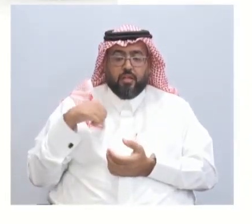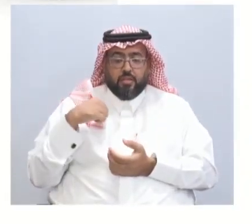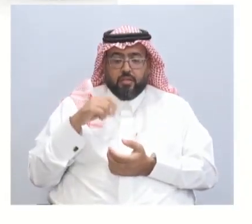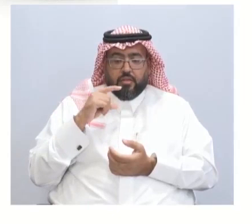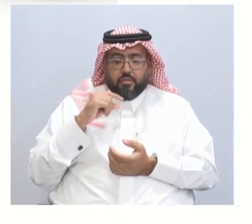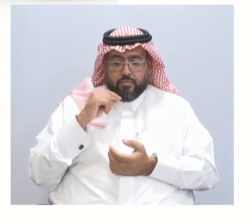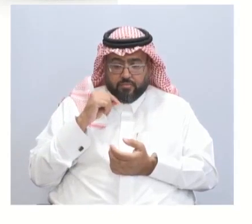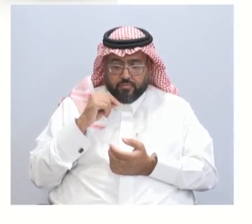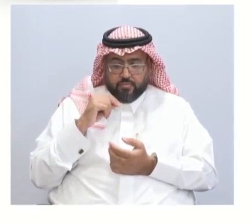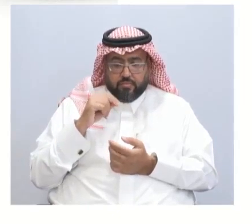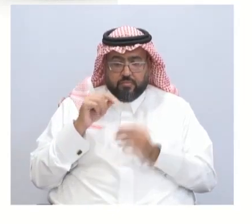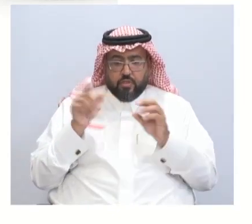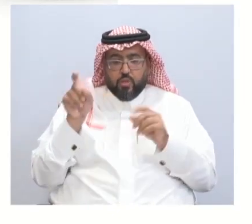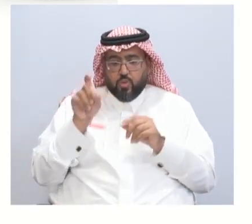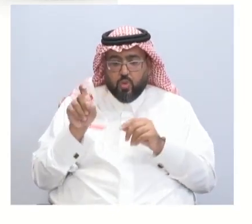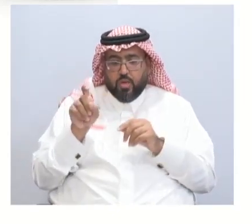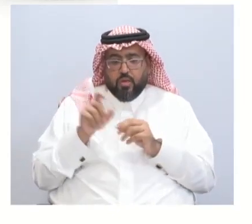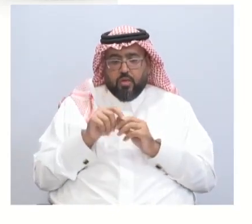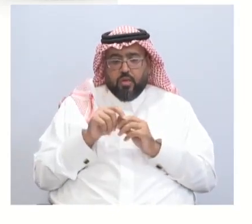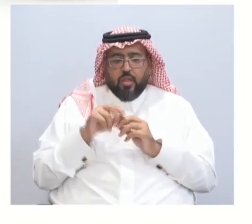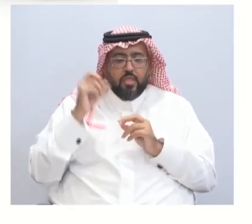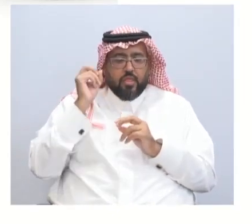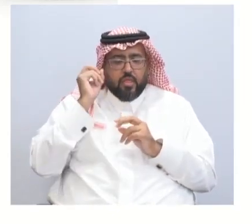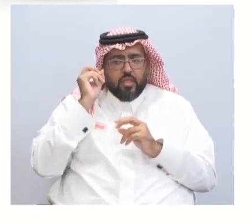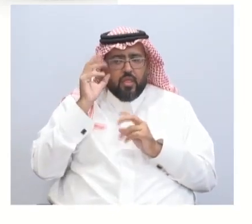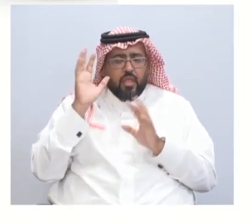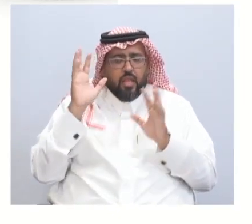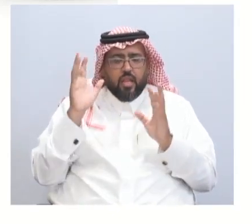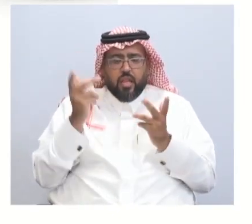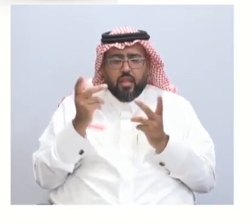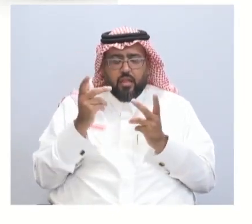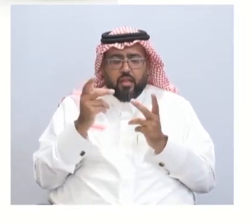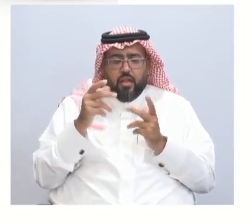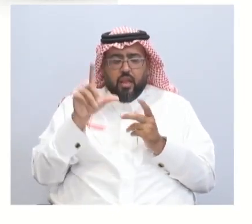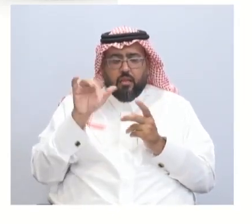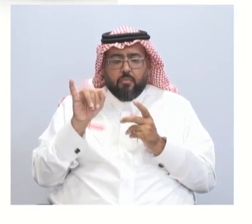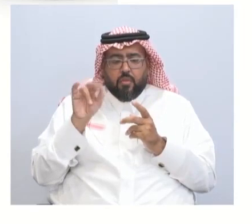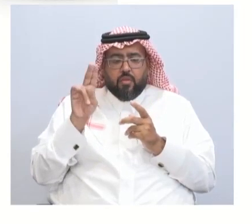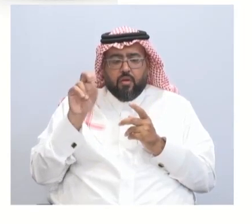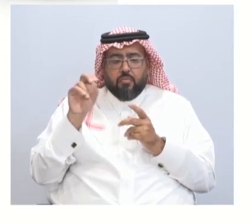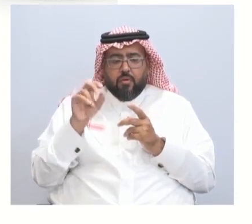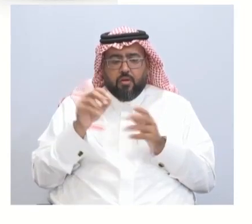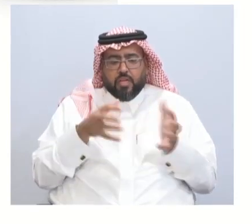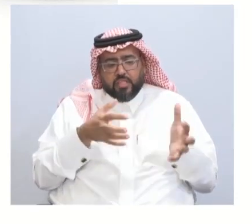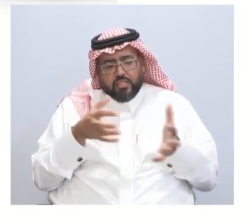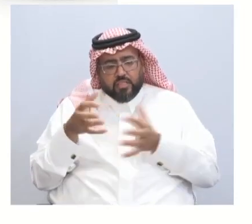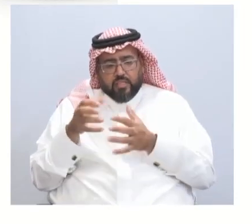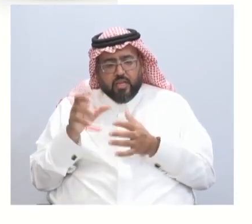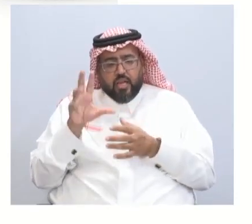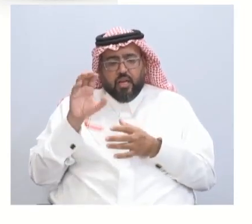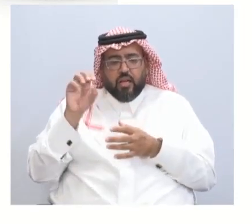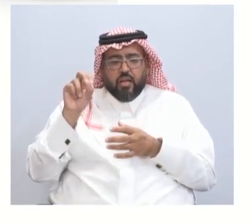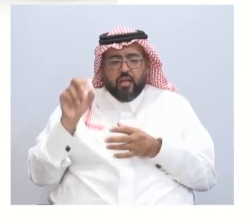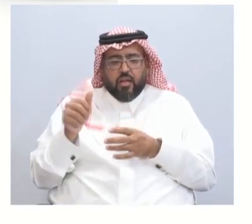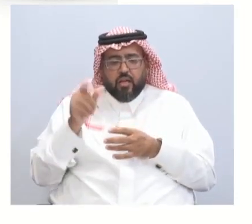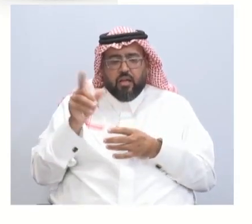عزيزتي الطالبه لدينا هنا سؤال للتفكير لماذا لم تقبل فكره الانجراف القاري